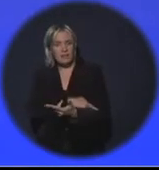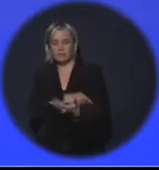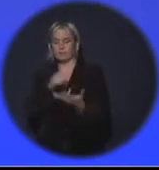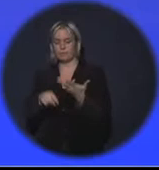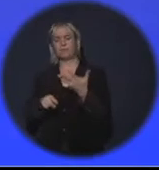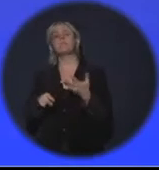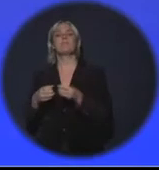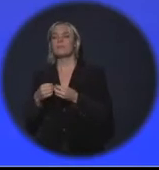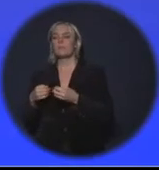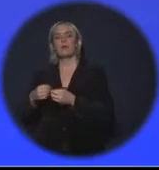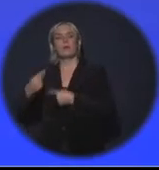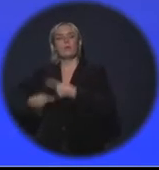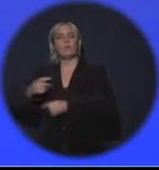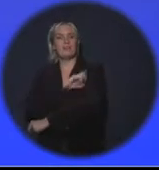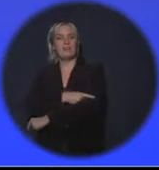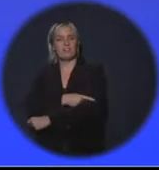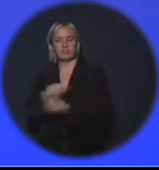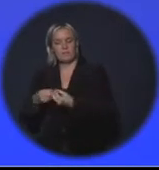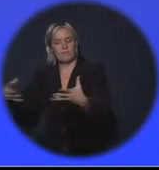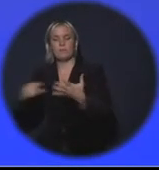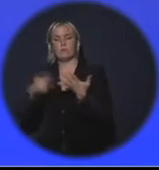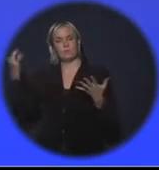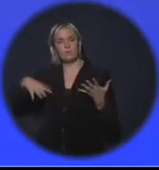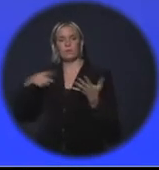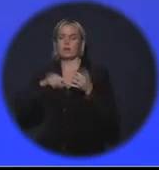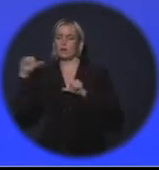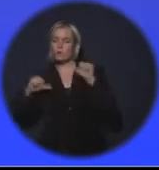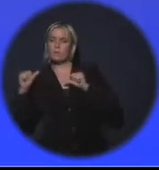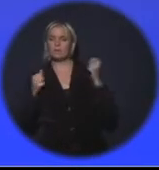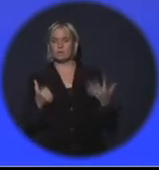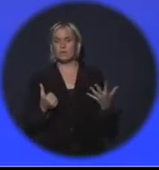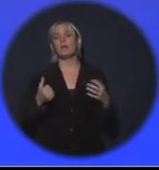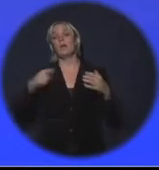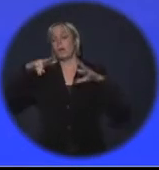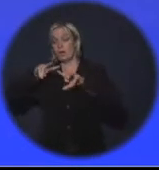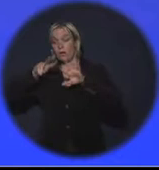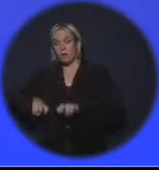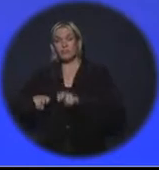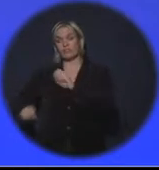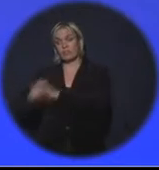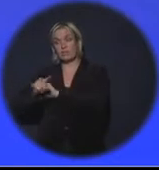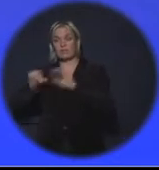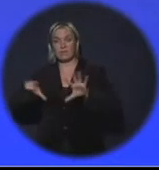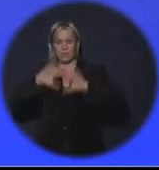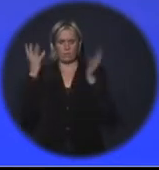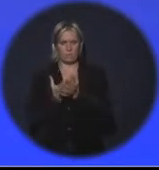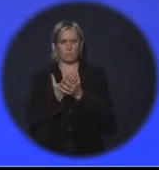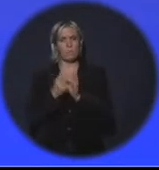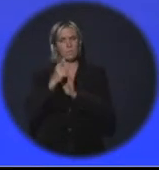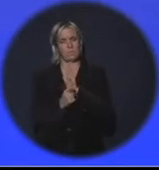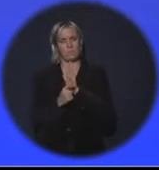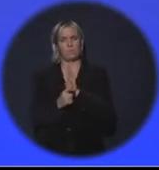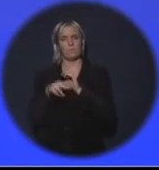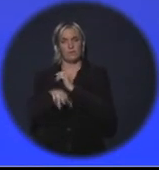le développement des énergies renouvelables, le nucléaire, la compétitivité et la recherche et l'innovation. Cette loi